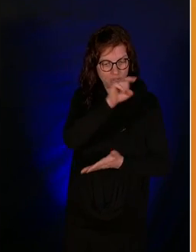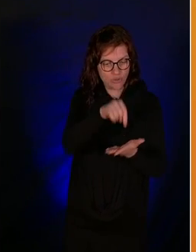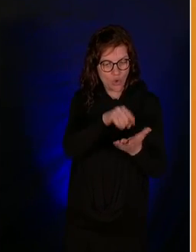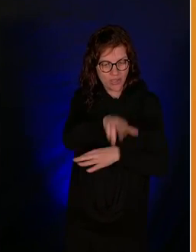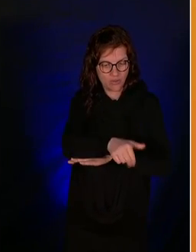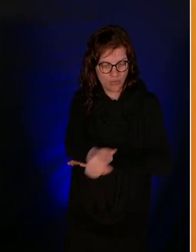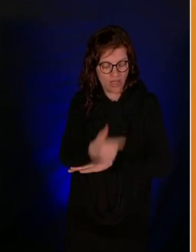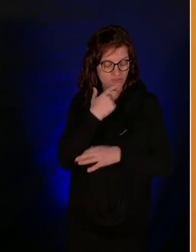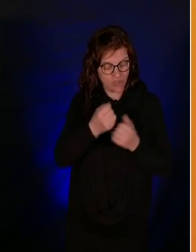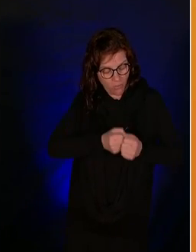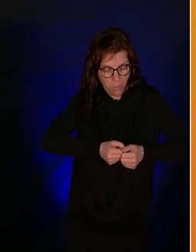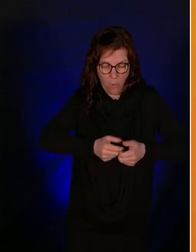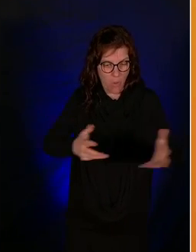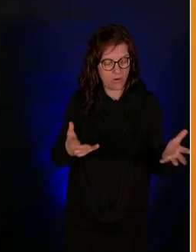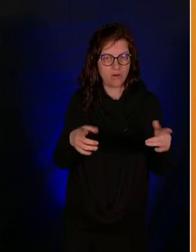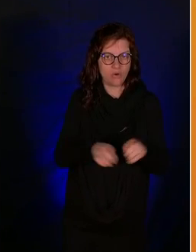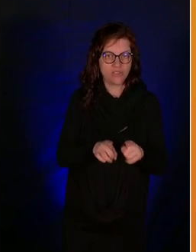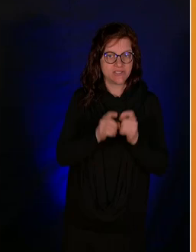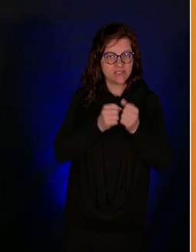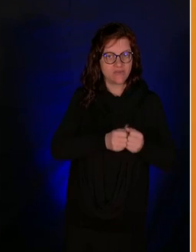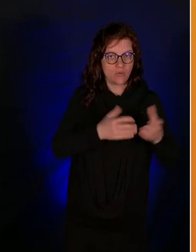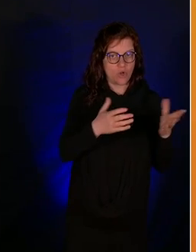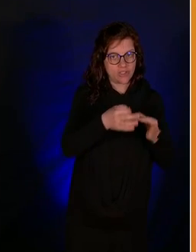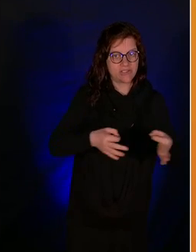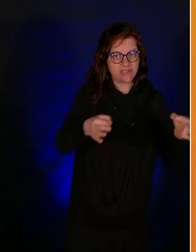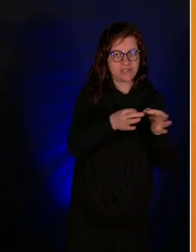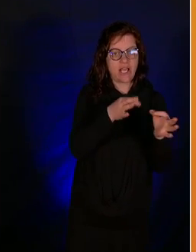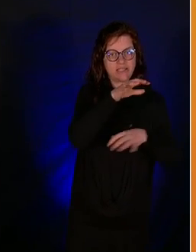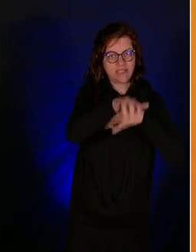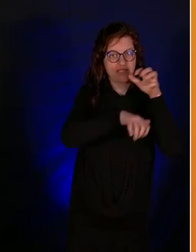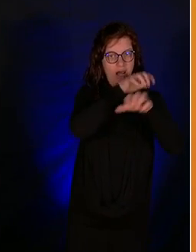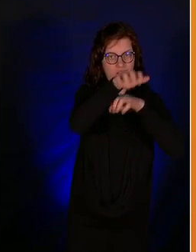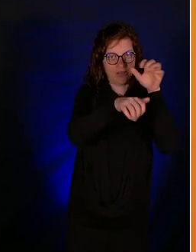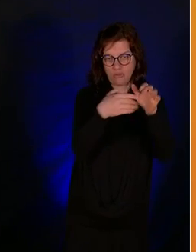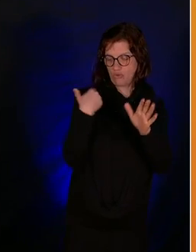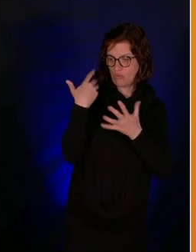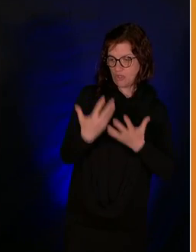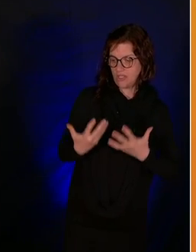pratiquants. Et surtout, il y a le développement des salles d'escalade que